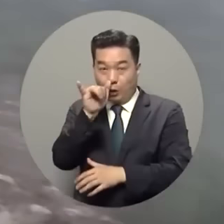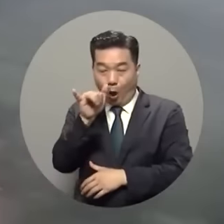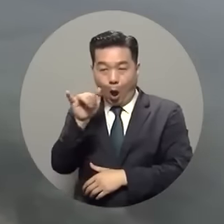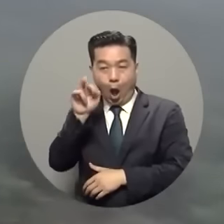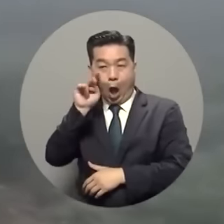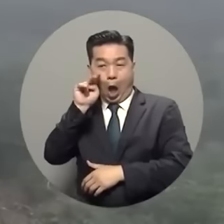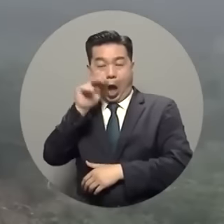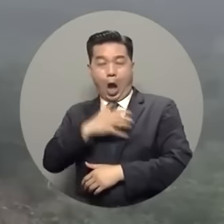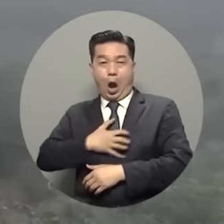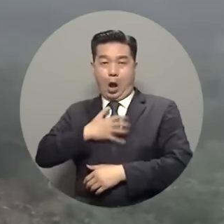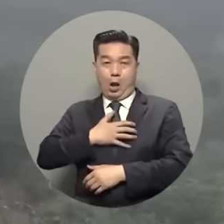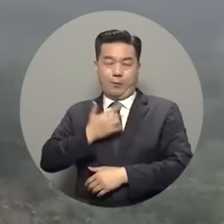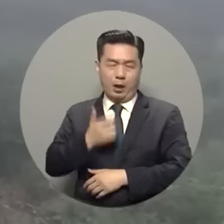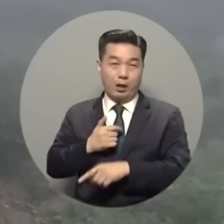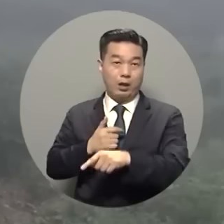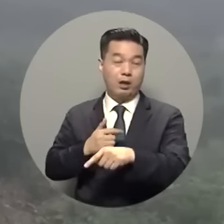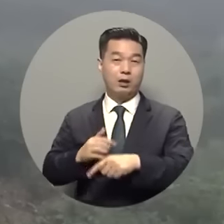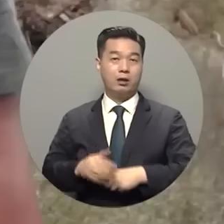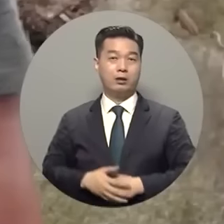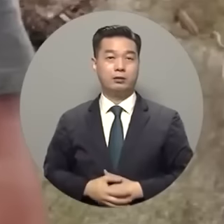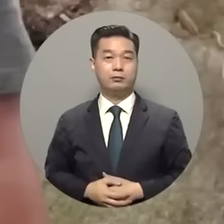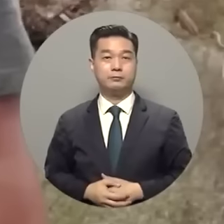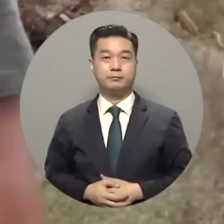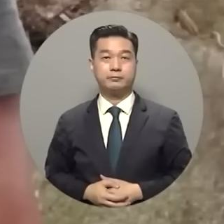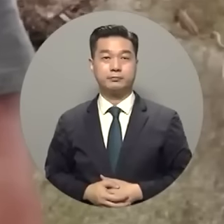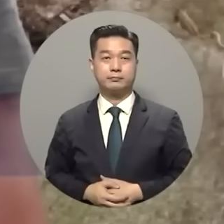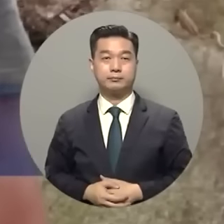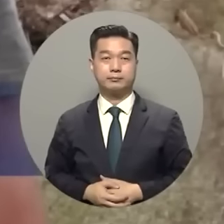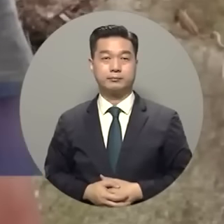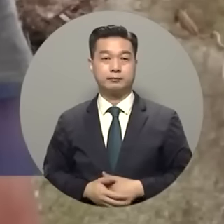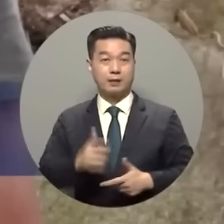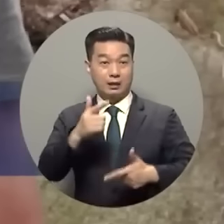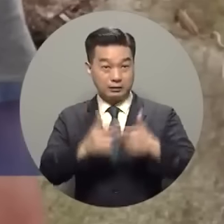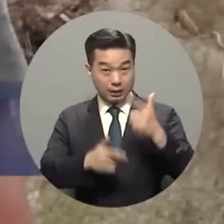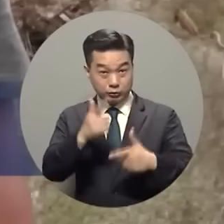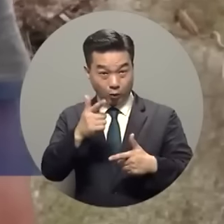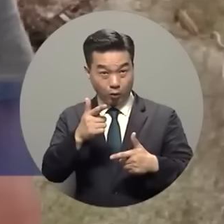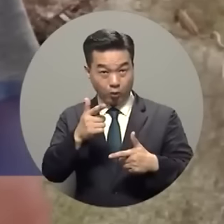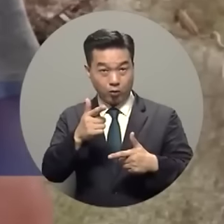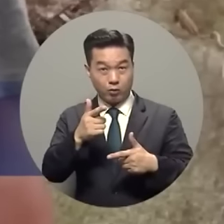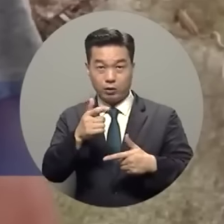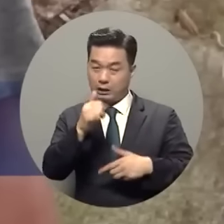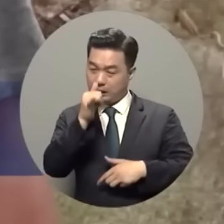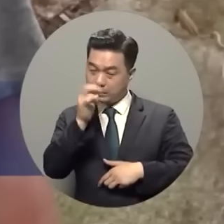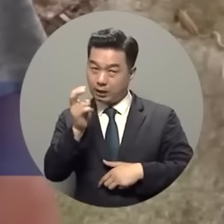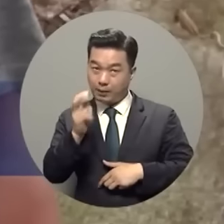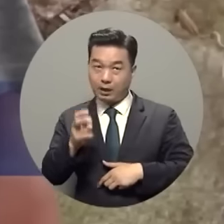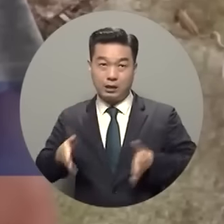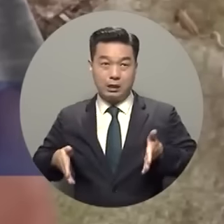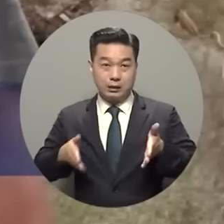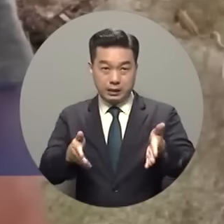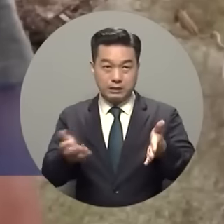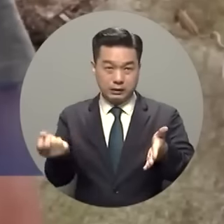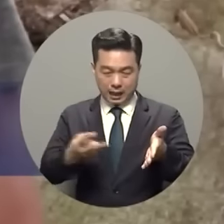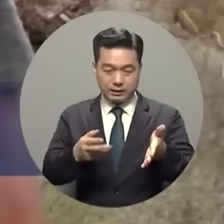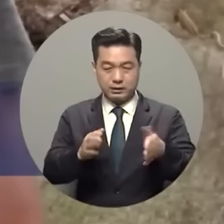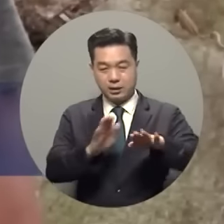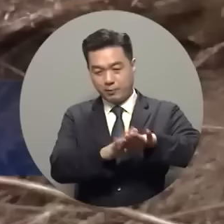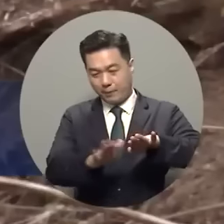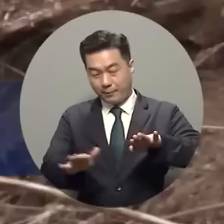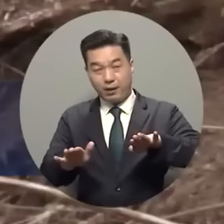피해를 입힐 수도 있었던 상황입니다 나무도 없잖 있고 길 갔다가 매줘야 되는데 그 안